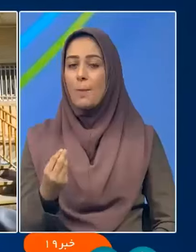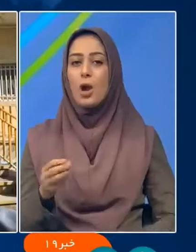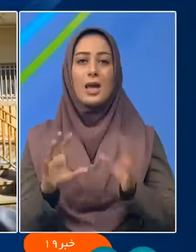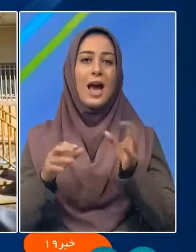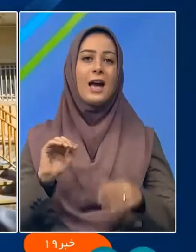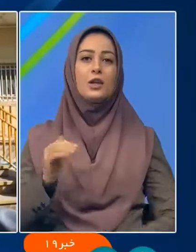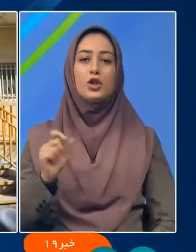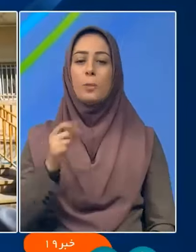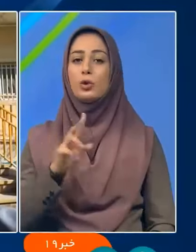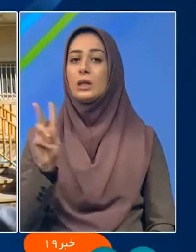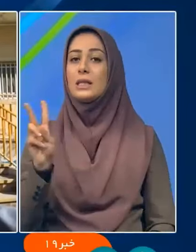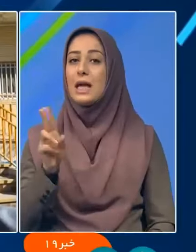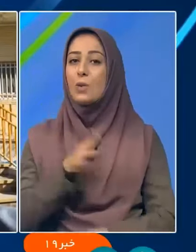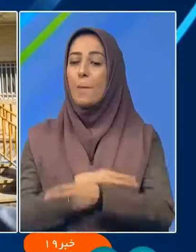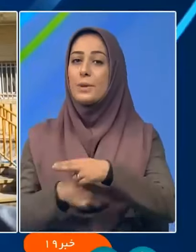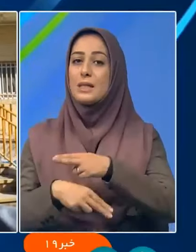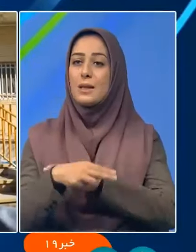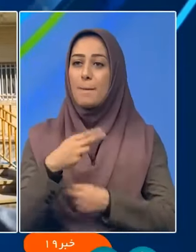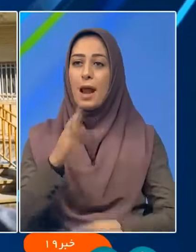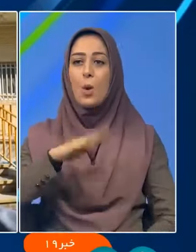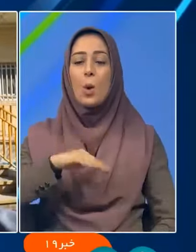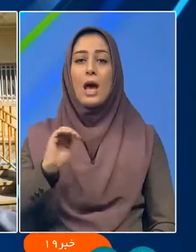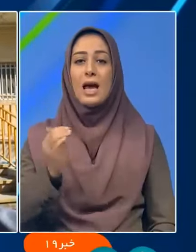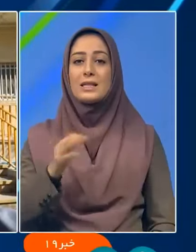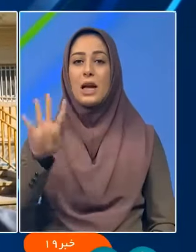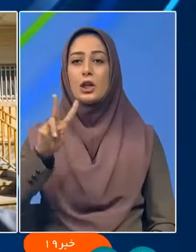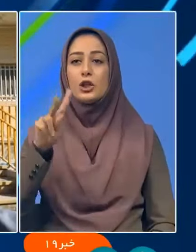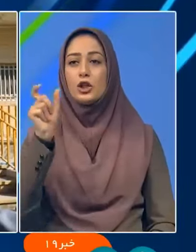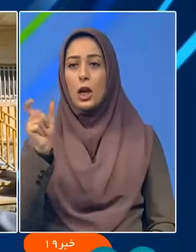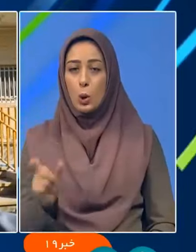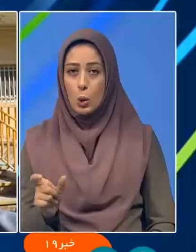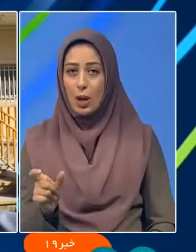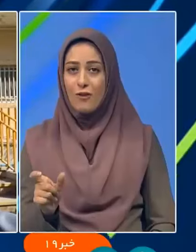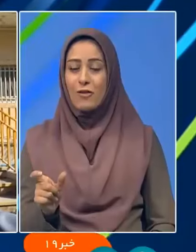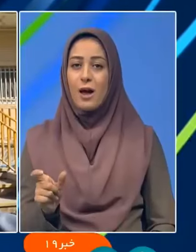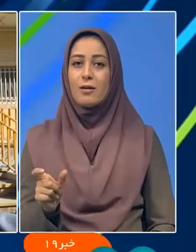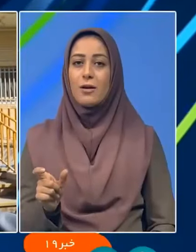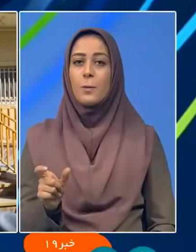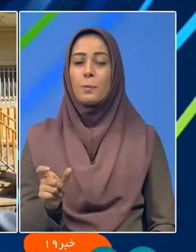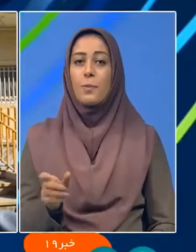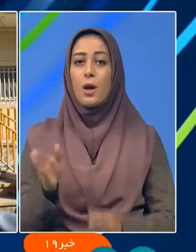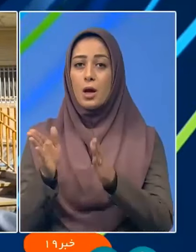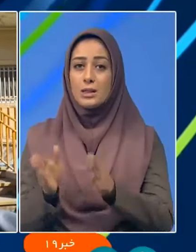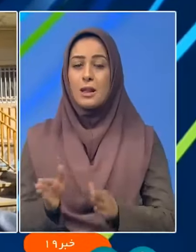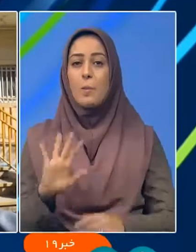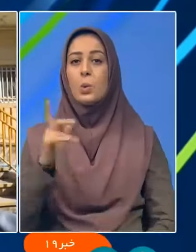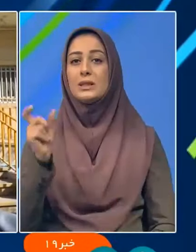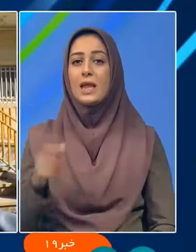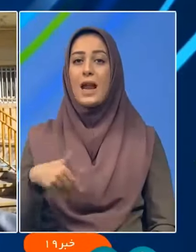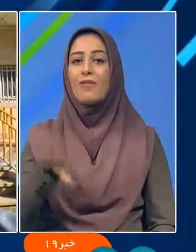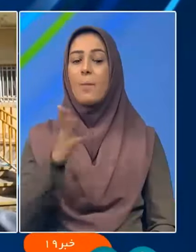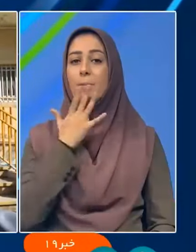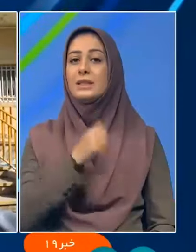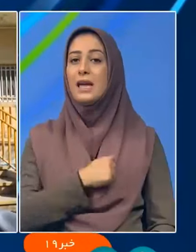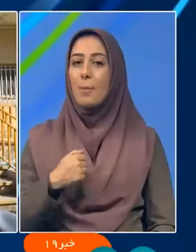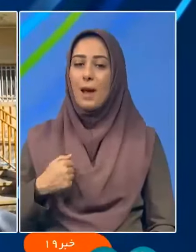برای 120 معلول هستن که 42 نفرشون مشلول هویه، 15 نفرشون بی سرپرست و تعدادی